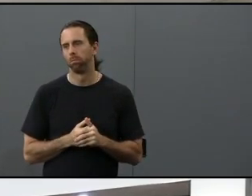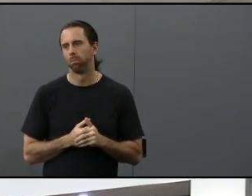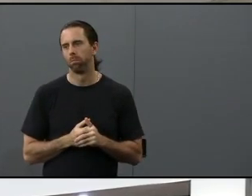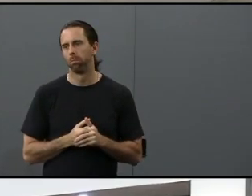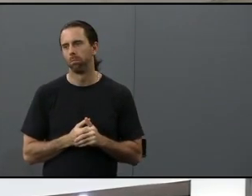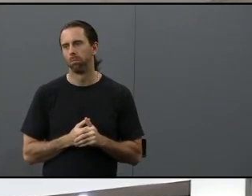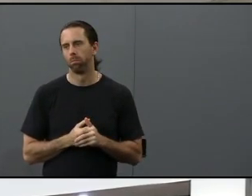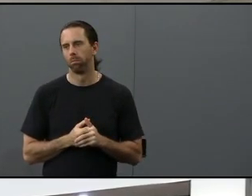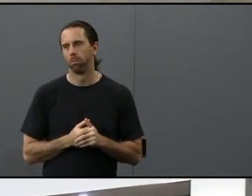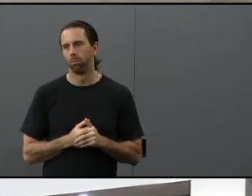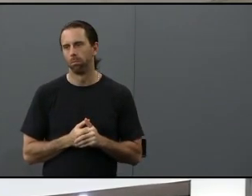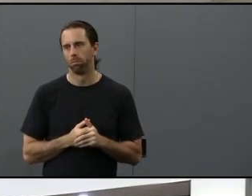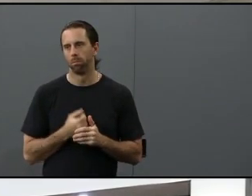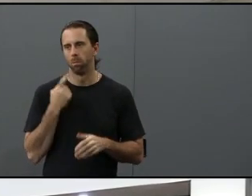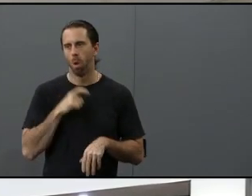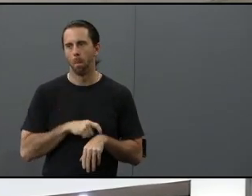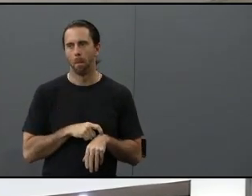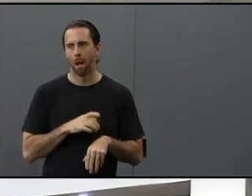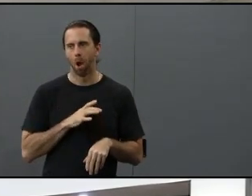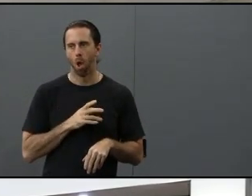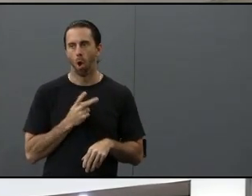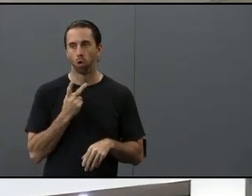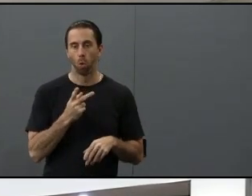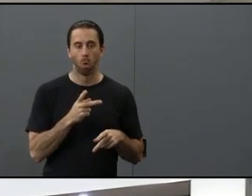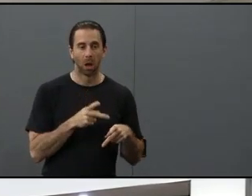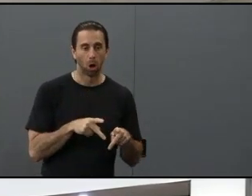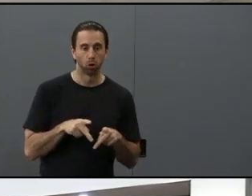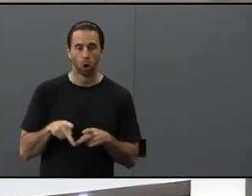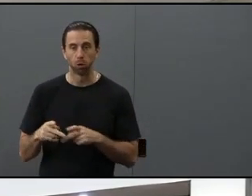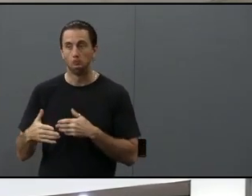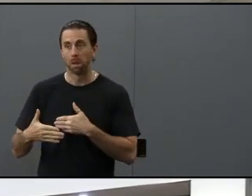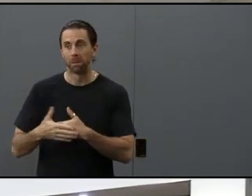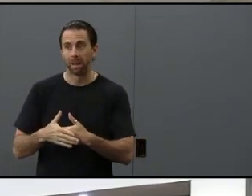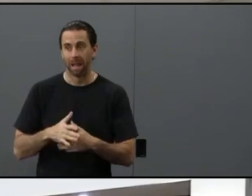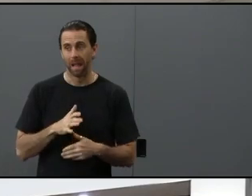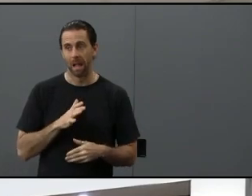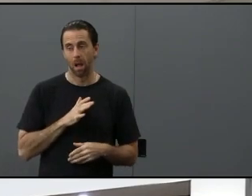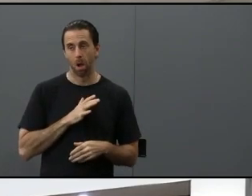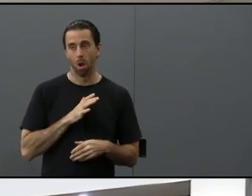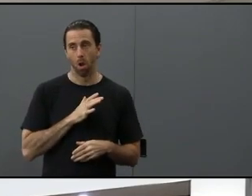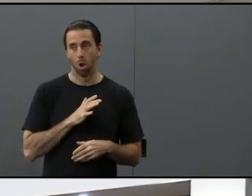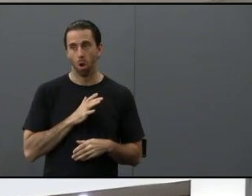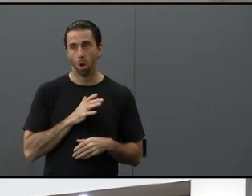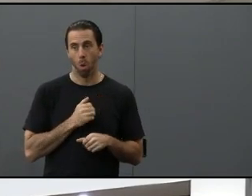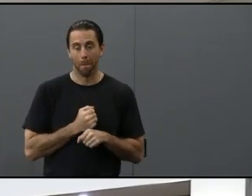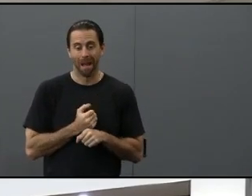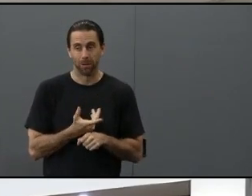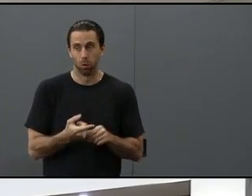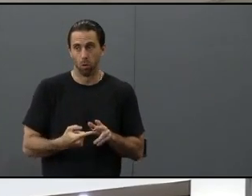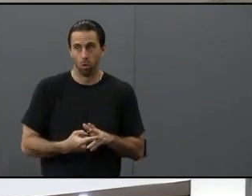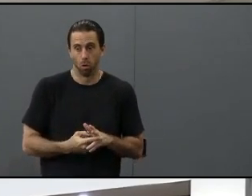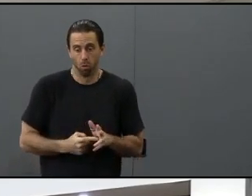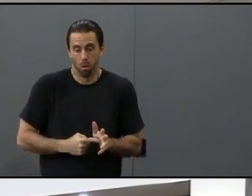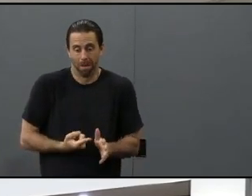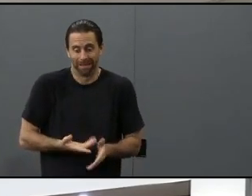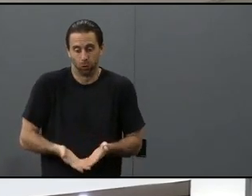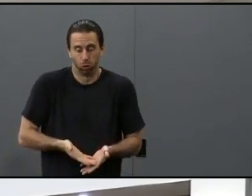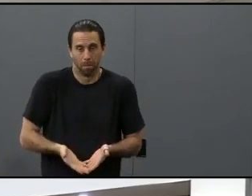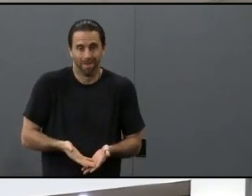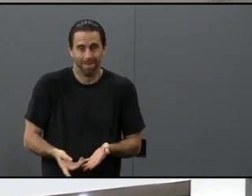là pour le moment il y a deux il y a deux kiosques de proximité qui sont en en opération ça commence cette